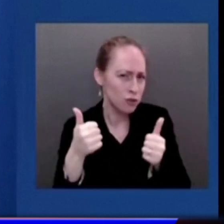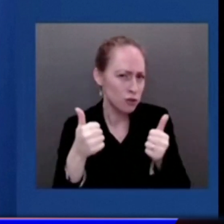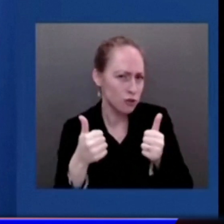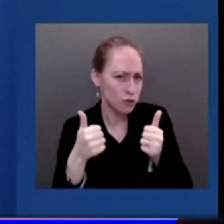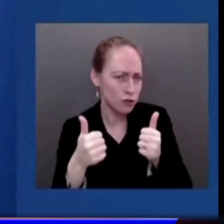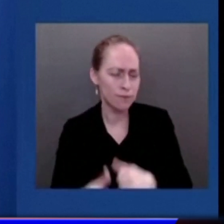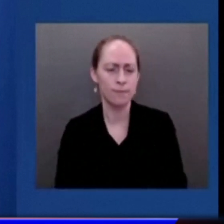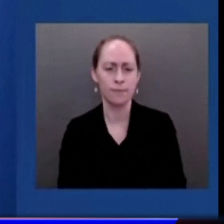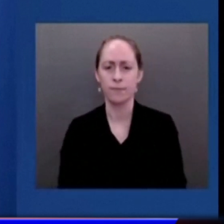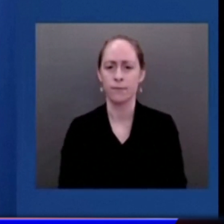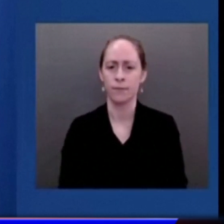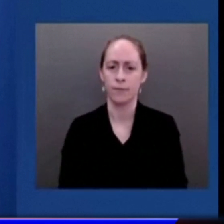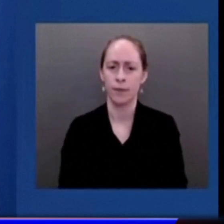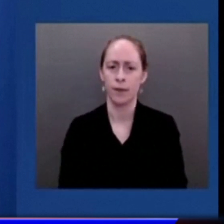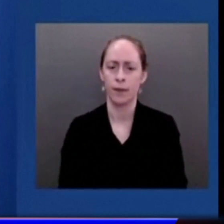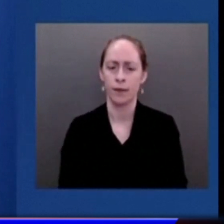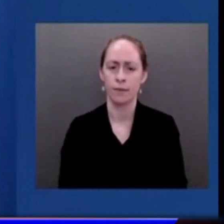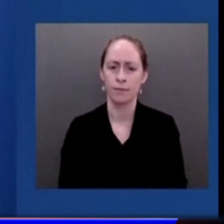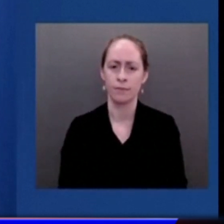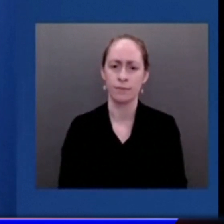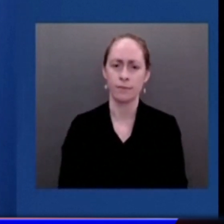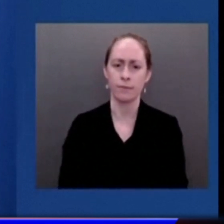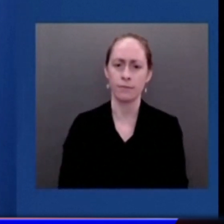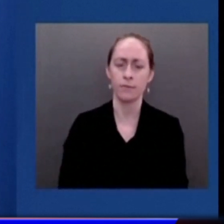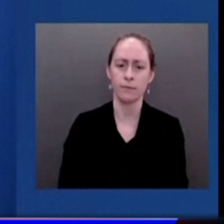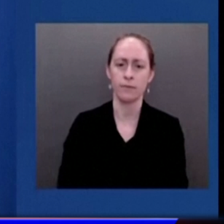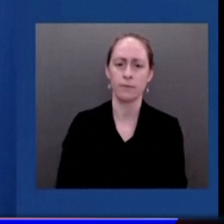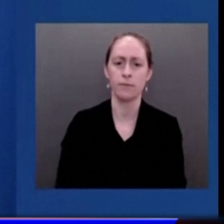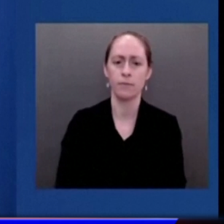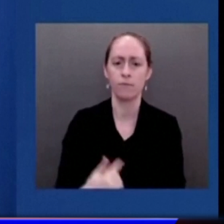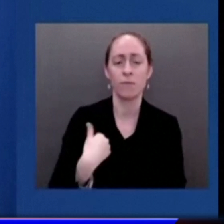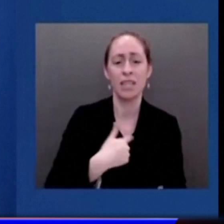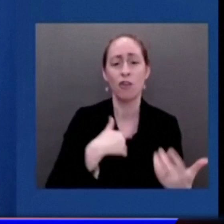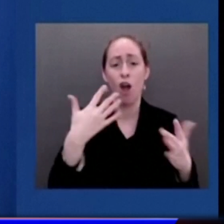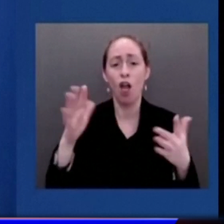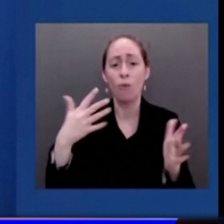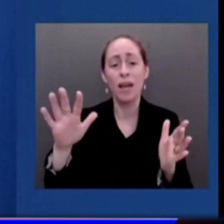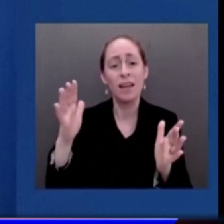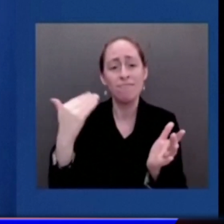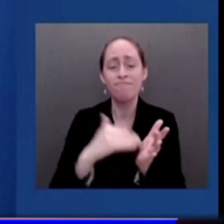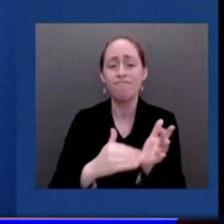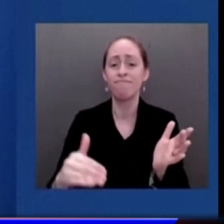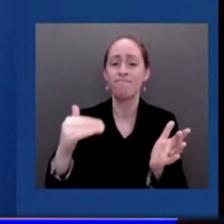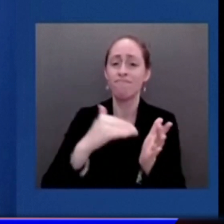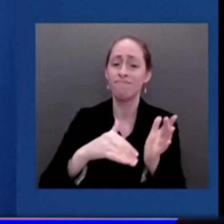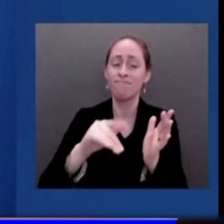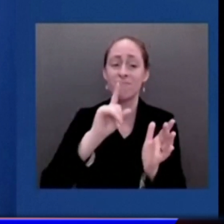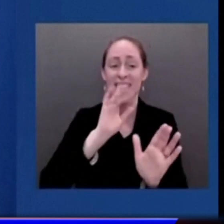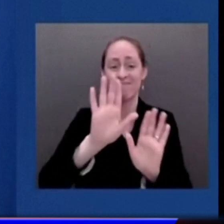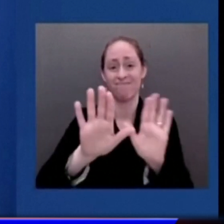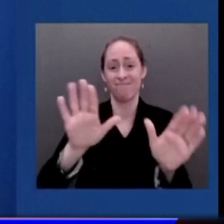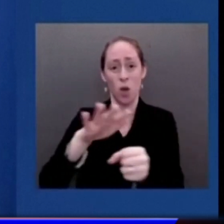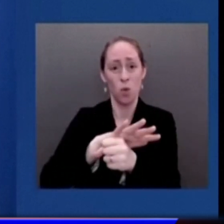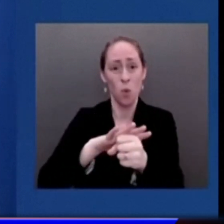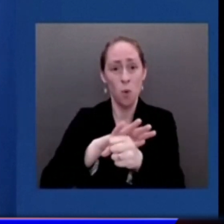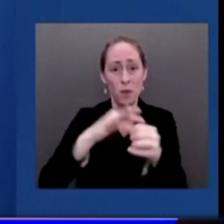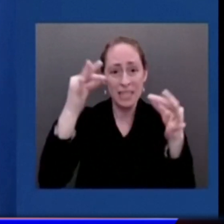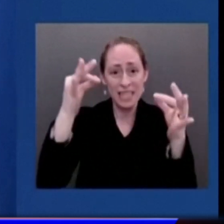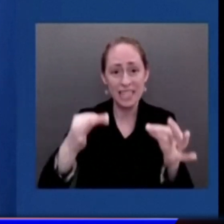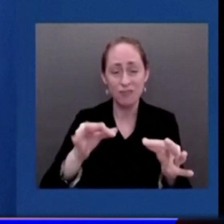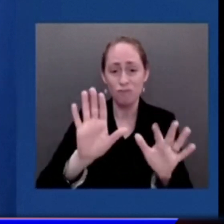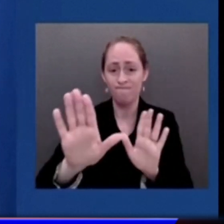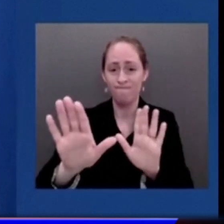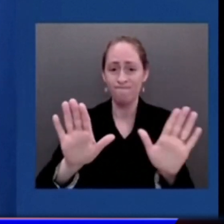cơ quan này xếp hạng Việt Nam là điểm đến cấp độ 4 tức là điểm có nguy cơ lây lan coban niacin rất cao